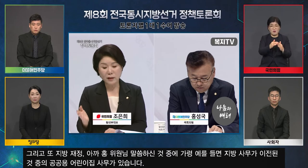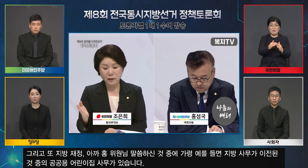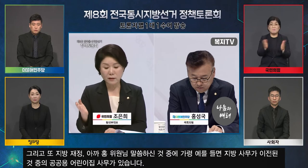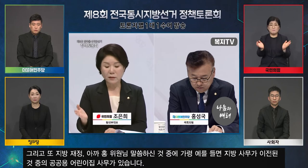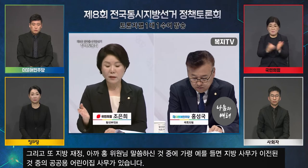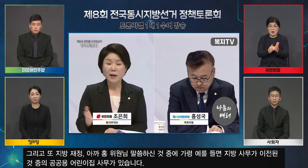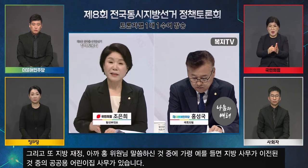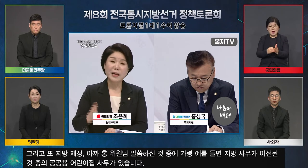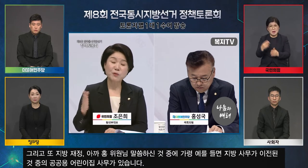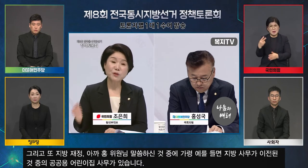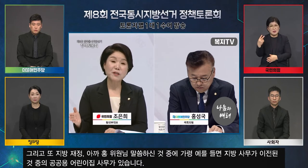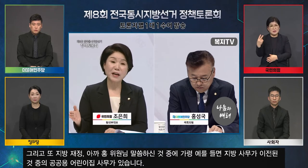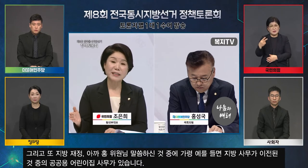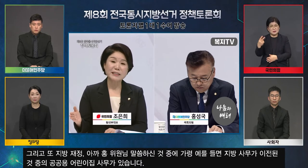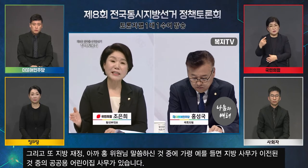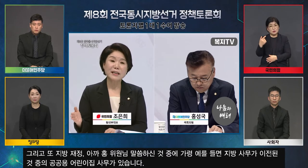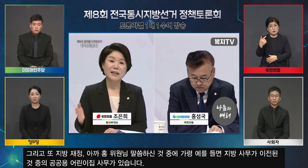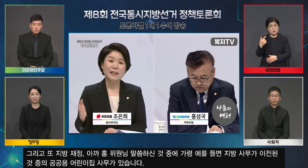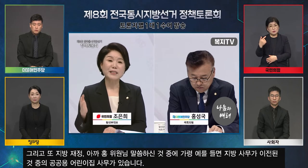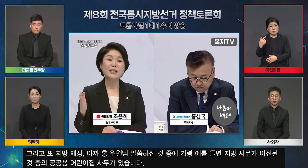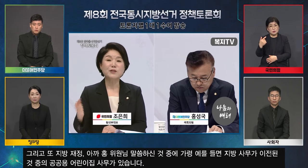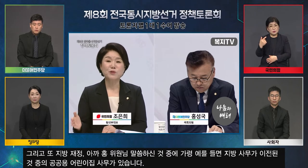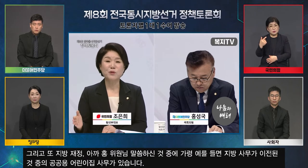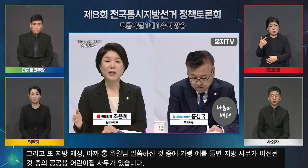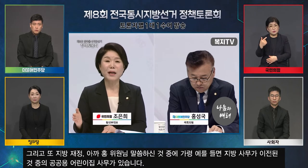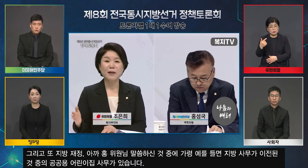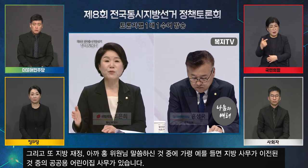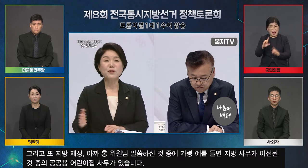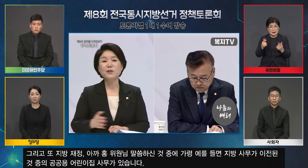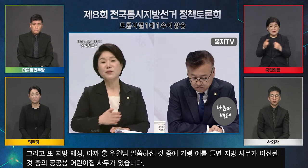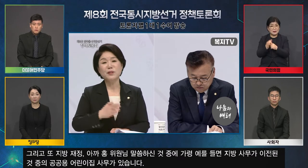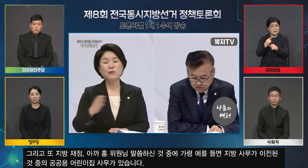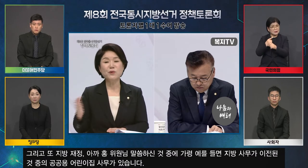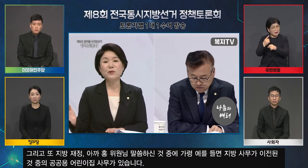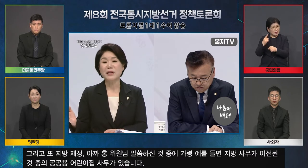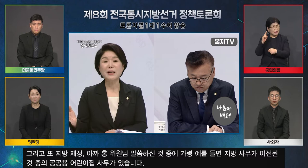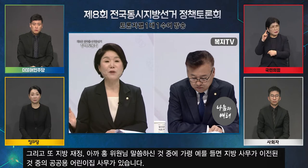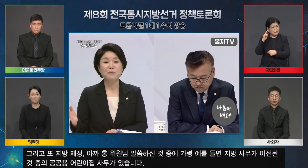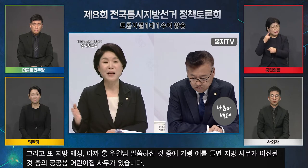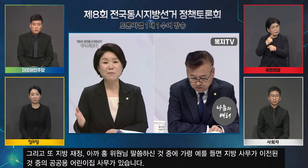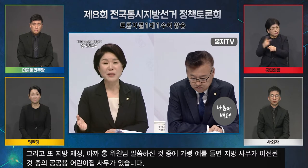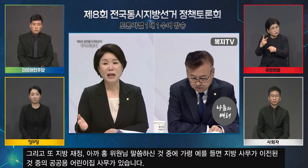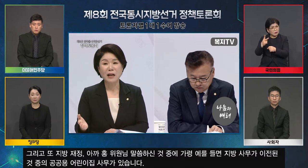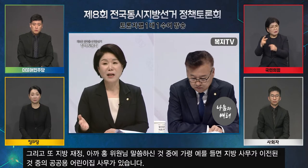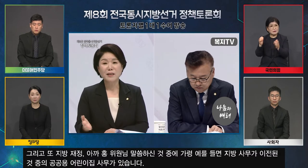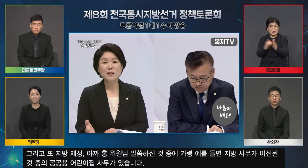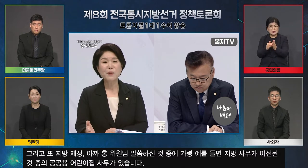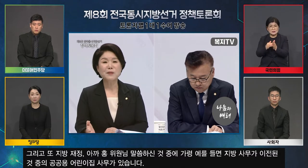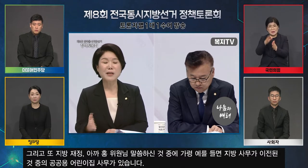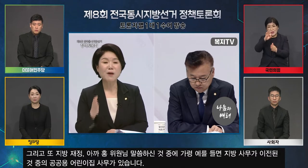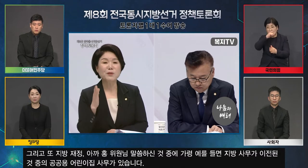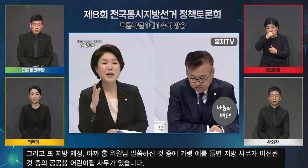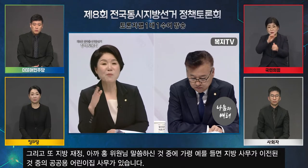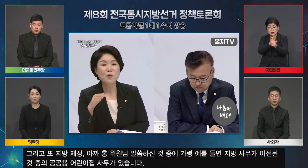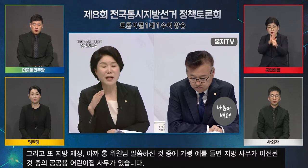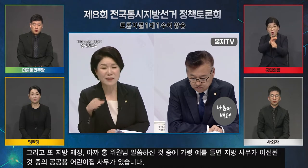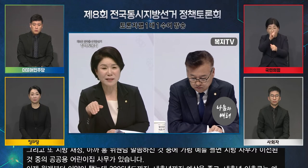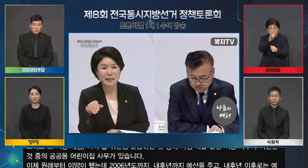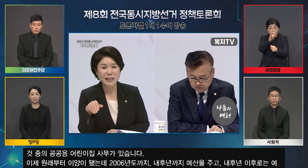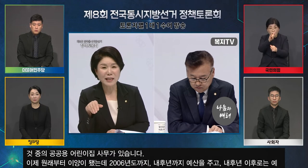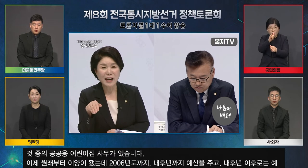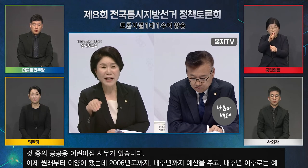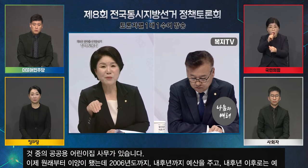내후년까지 예산을 주고 내후년 이후로는 예산이 없다 합니다. 그러면 그 사업은